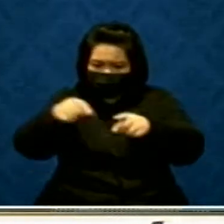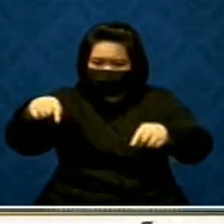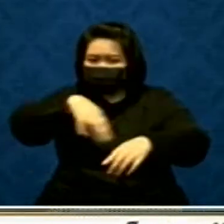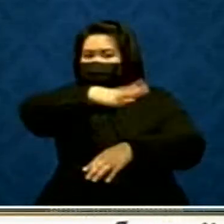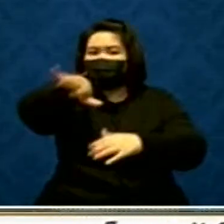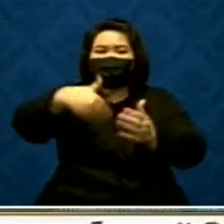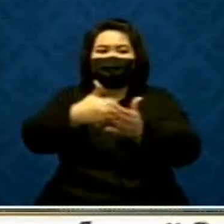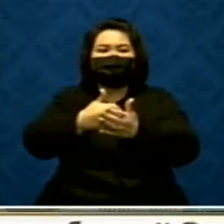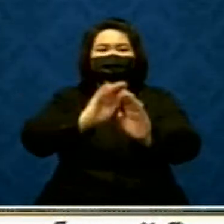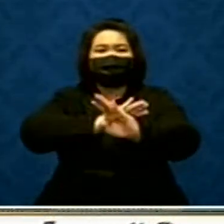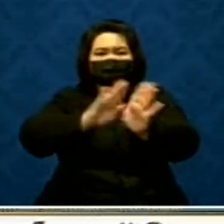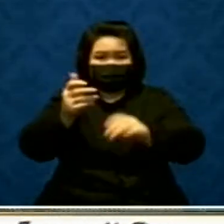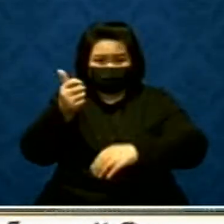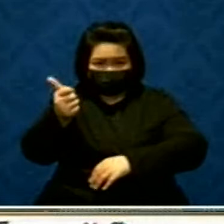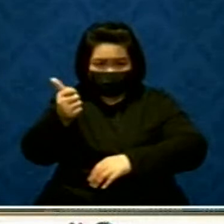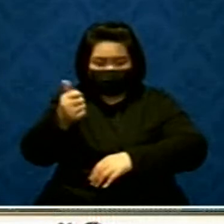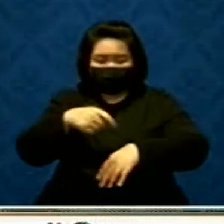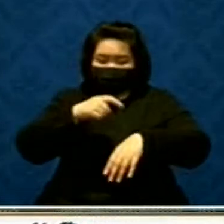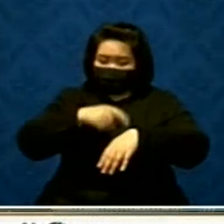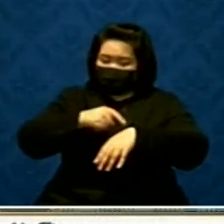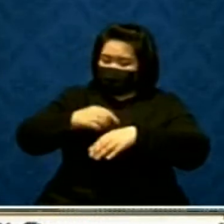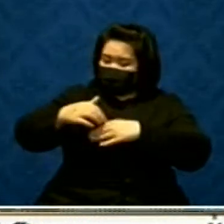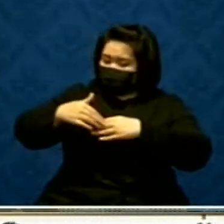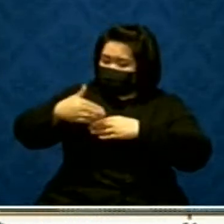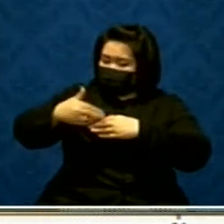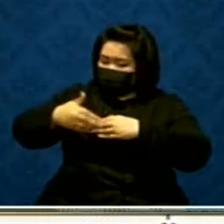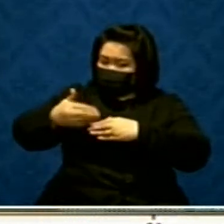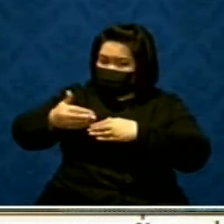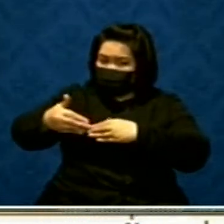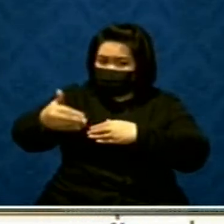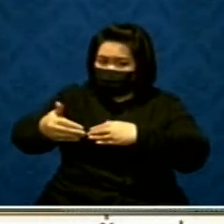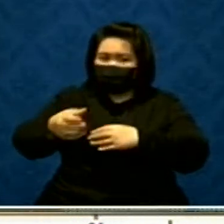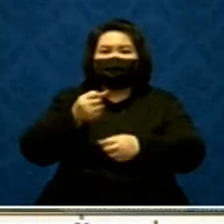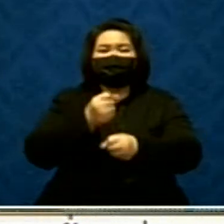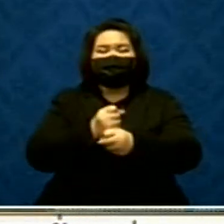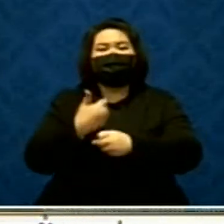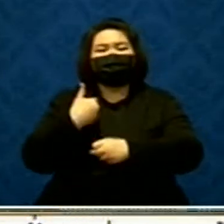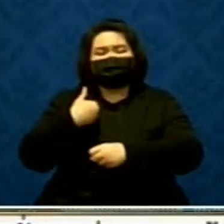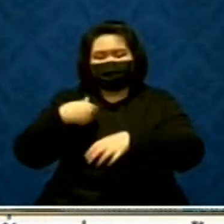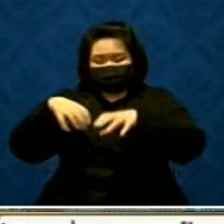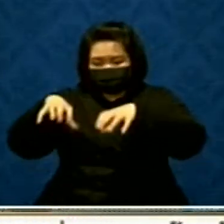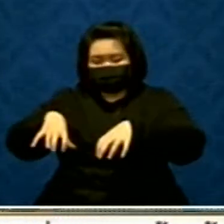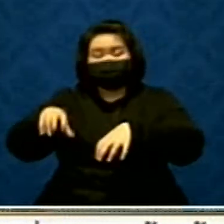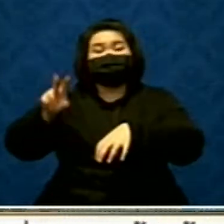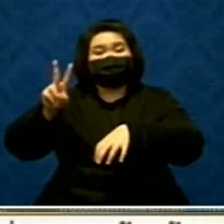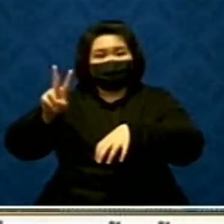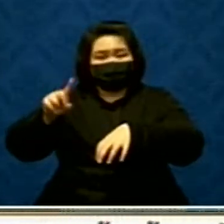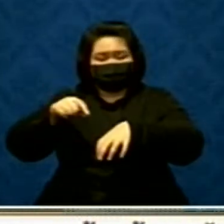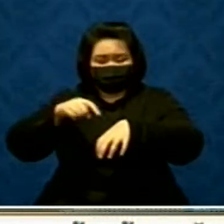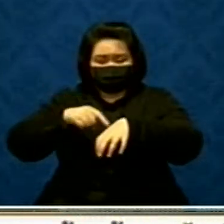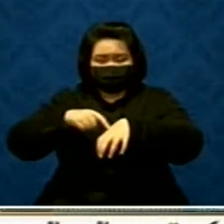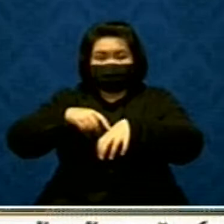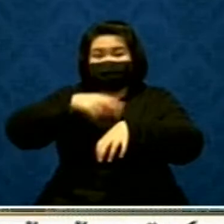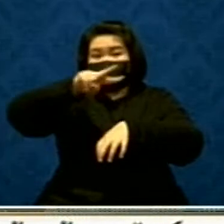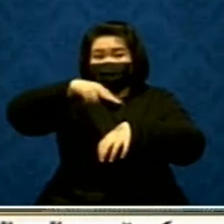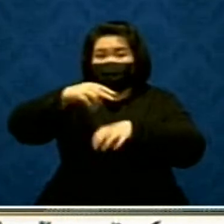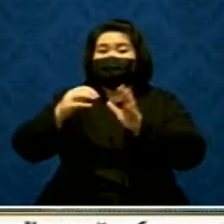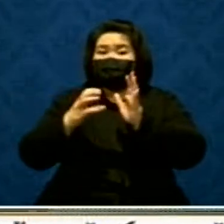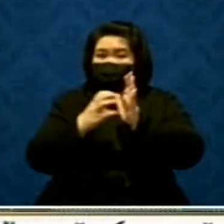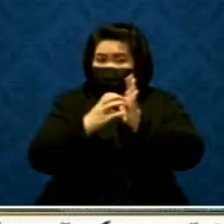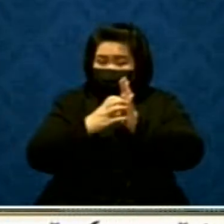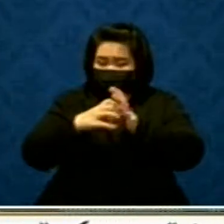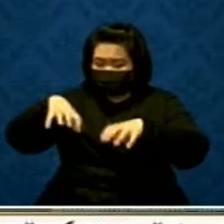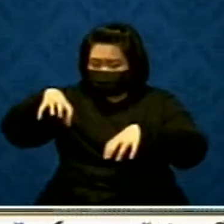มทั้งระยะเวลาในการพิจารณาจนเสร็จสิ้นกระบวนการมีเพียง2ศาลนะครับก็คือชั้นศาลปกครองกลางและศาลปกคร